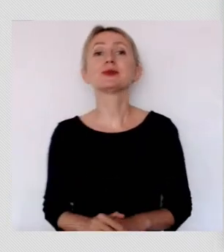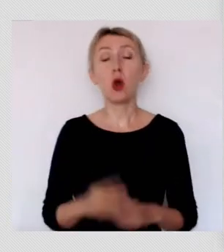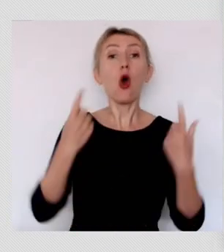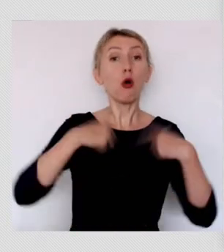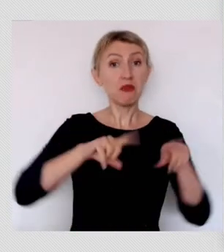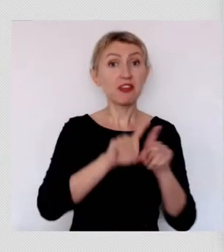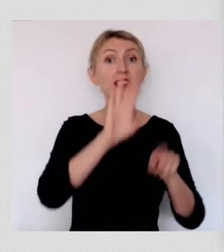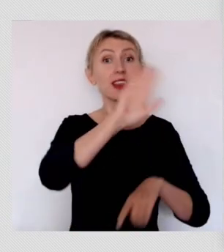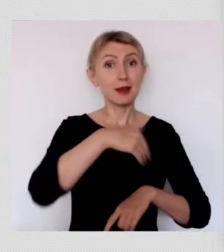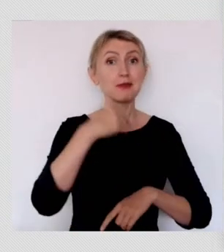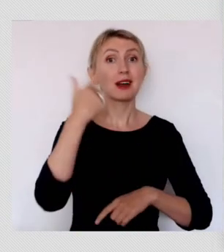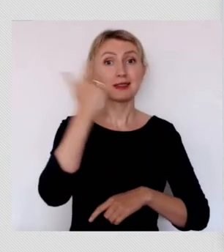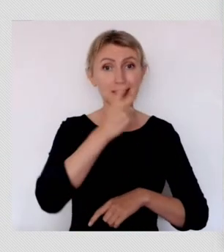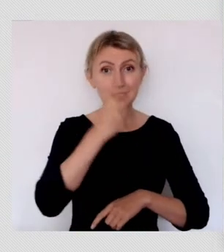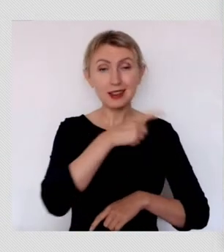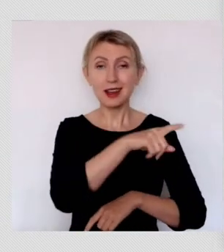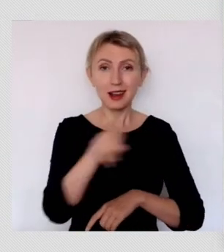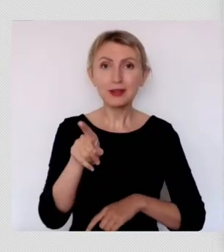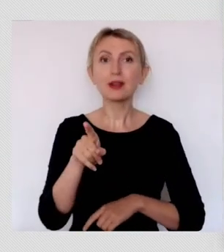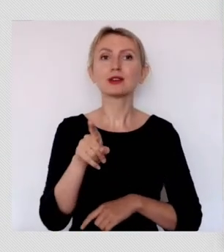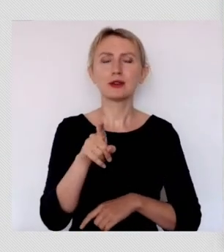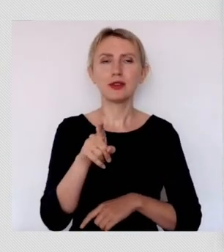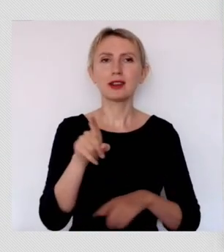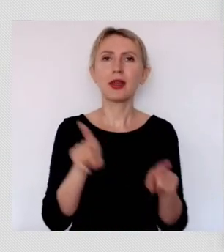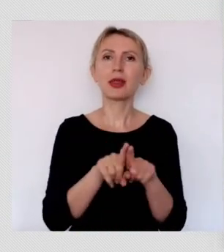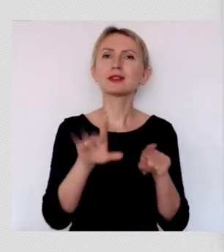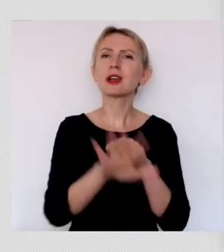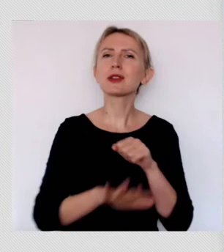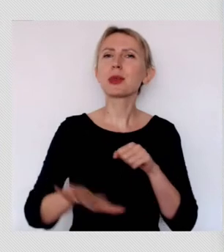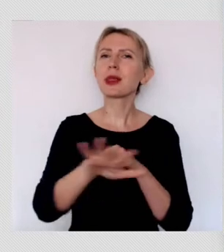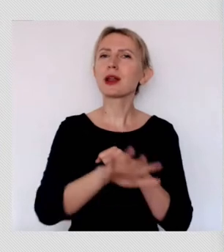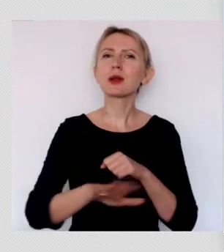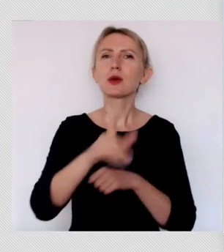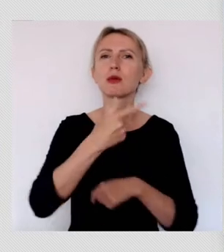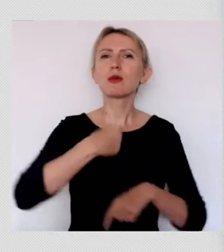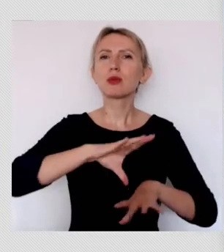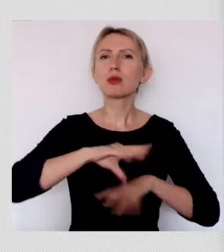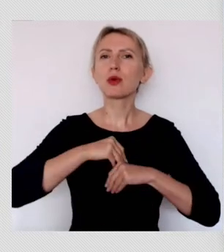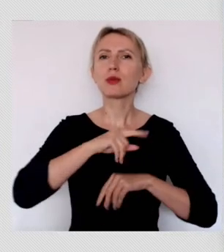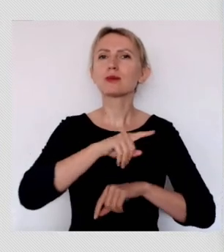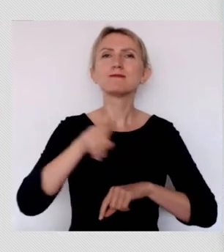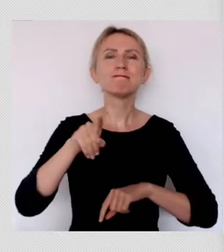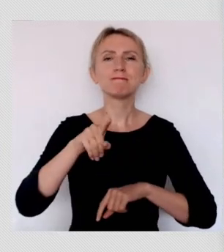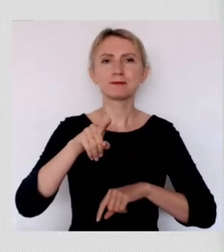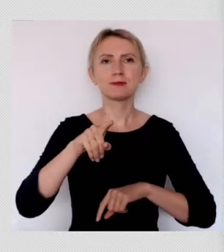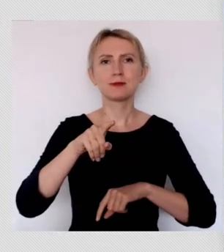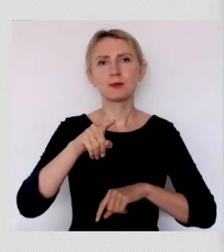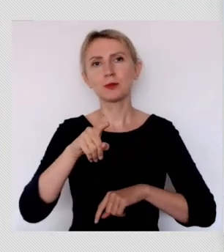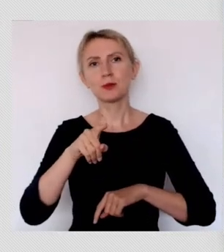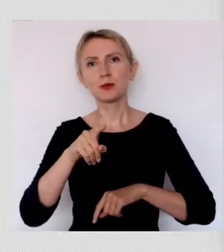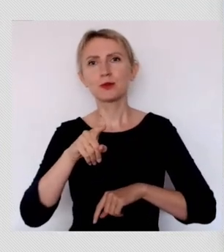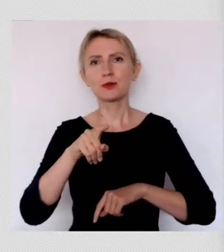jest zainteresowanie ze strony obywateli nawet na tych terenach, które uznajemy za...